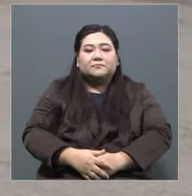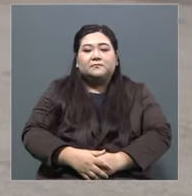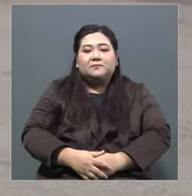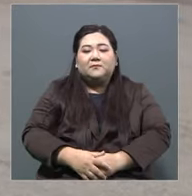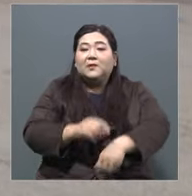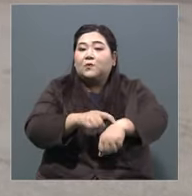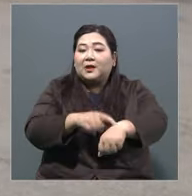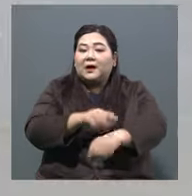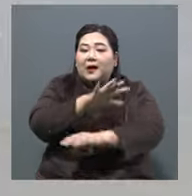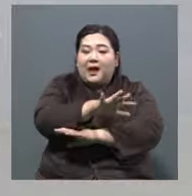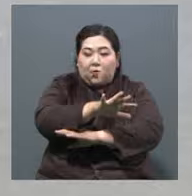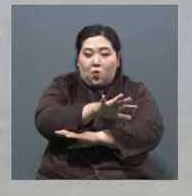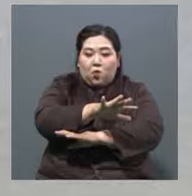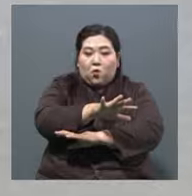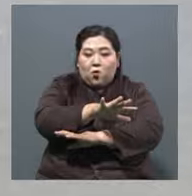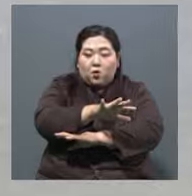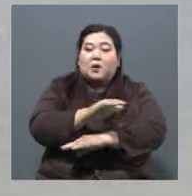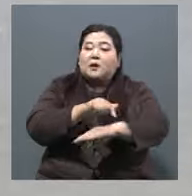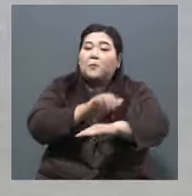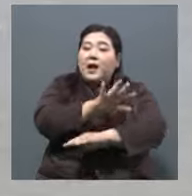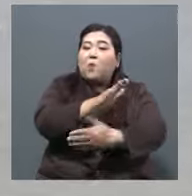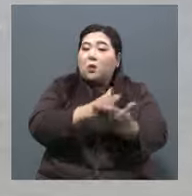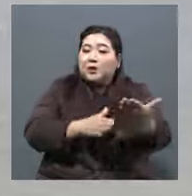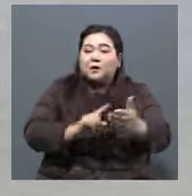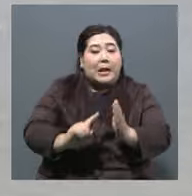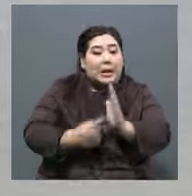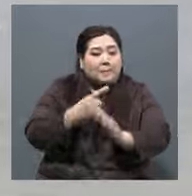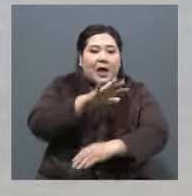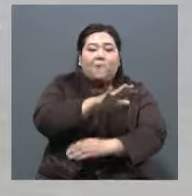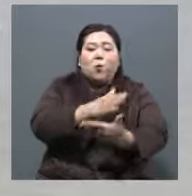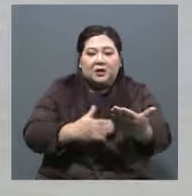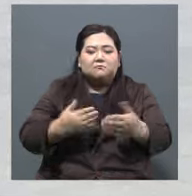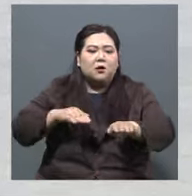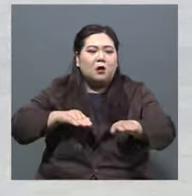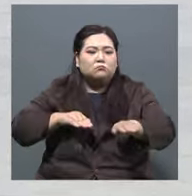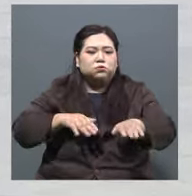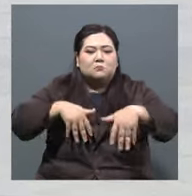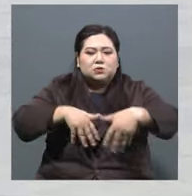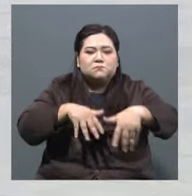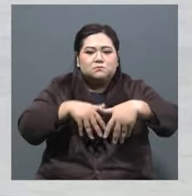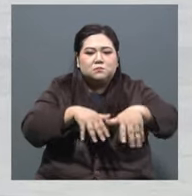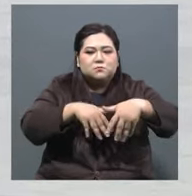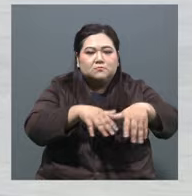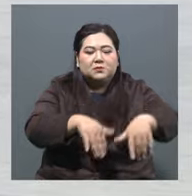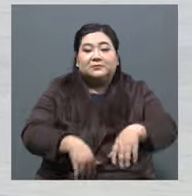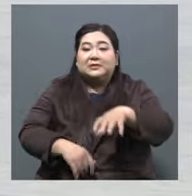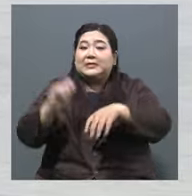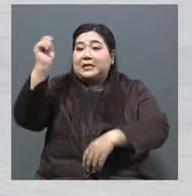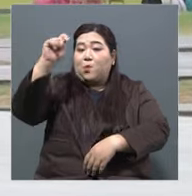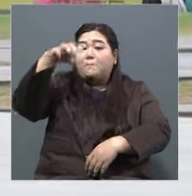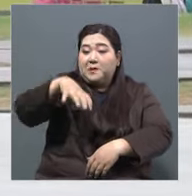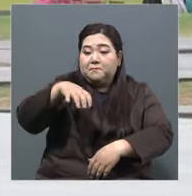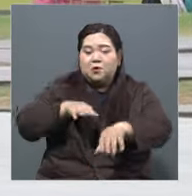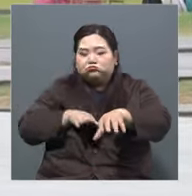นะ17:30นาทีเป็นต้นไปอันนี้จะมีขบวนพาเลสมหาสงกรานต์แห่รอบท้องสนามหลวงด้วยนะ